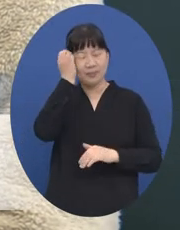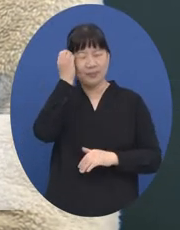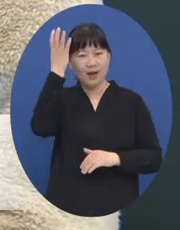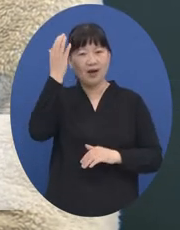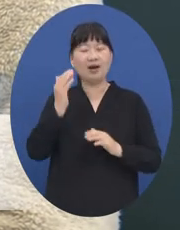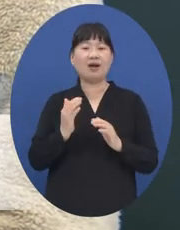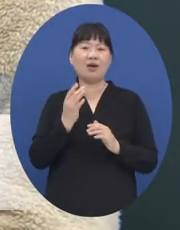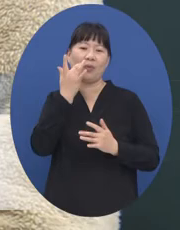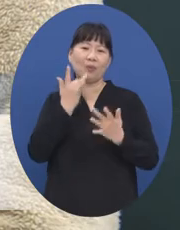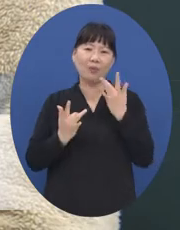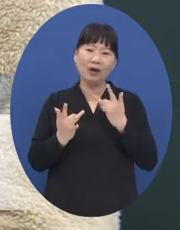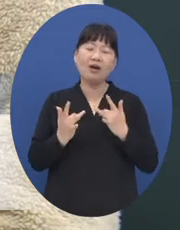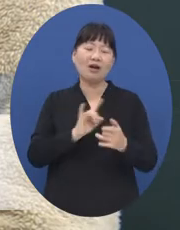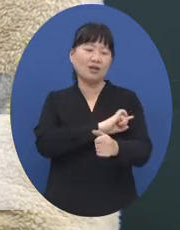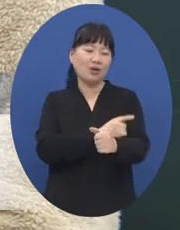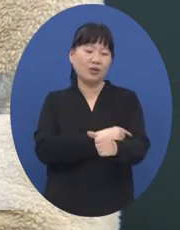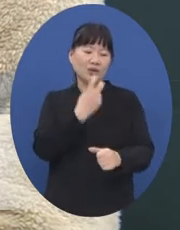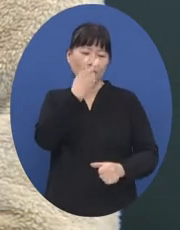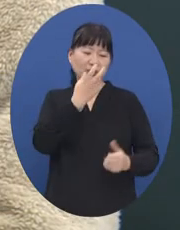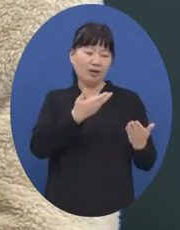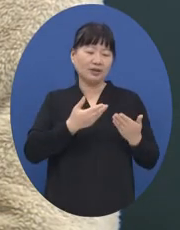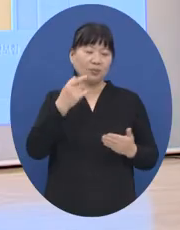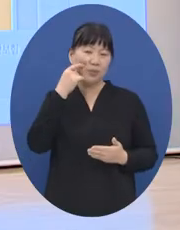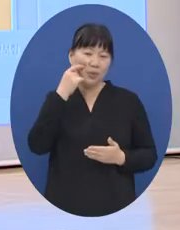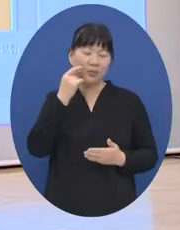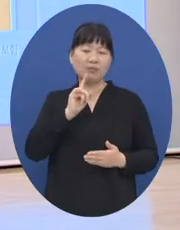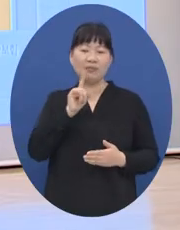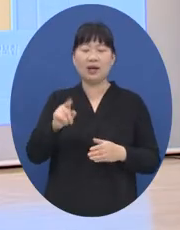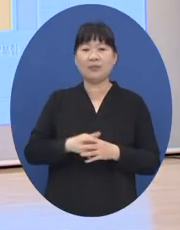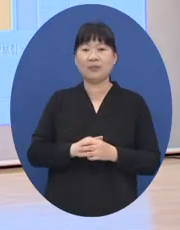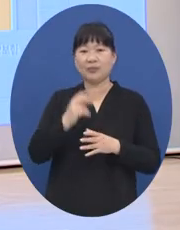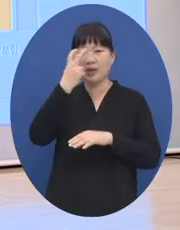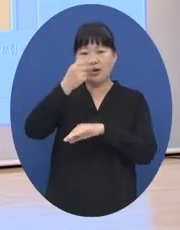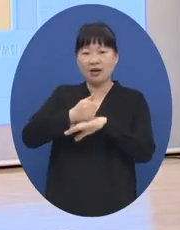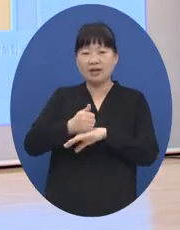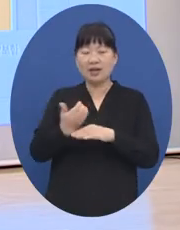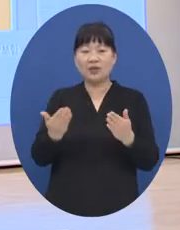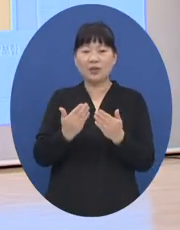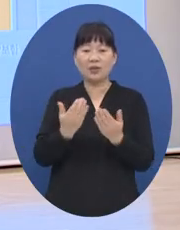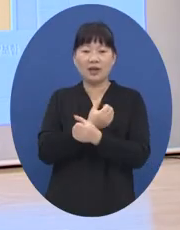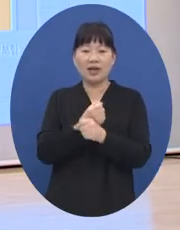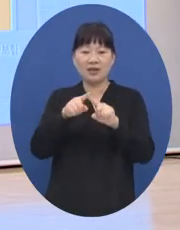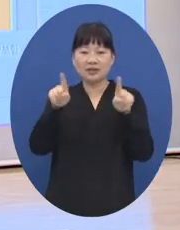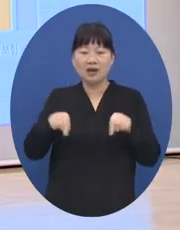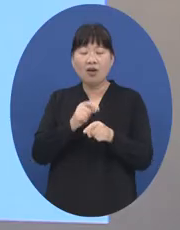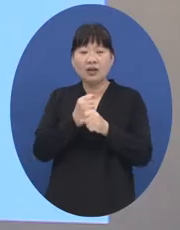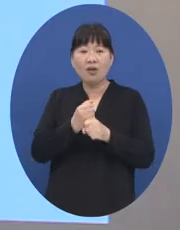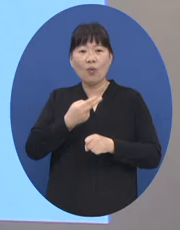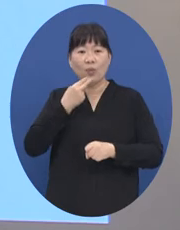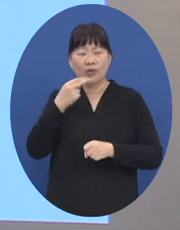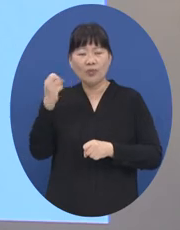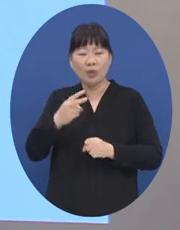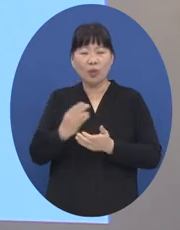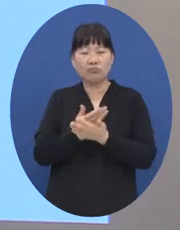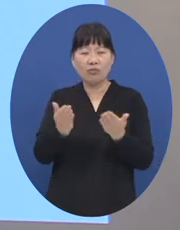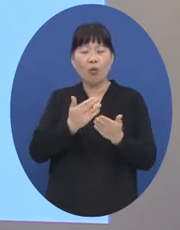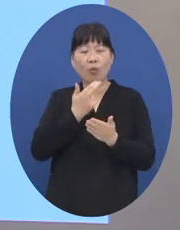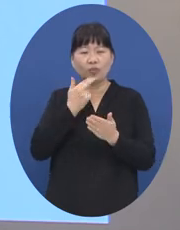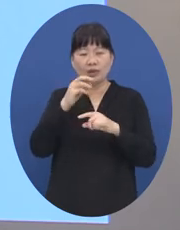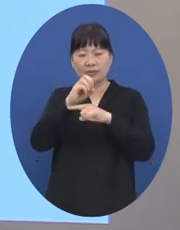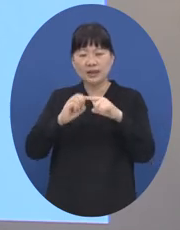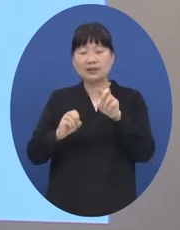있었고 뭐 권리를 보장받지 못하고 있었구나라고. 조사 결과 근로계약서를 작성하지 않거나 교부하지 않은